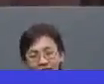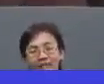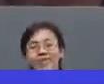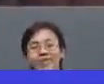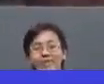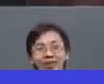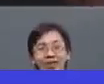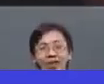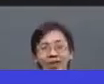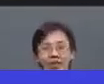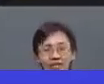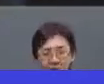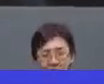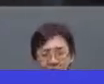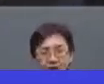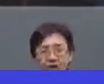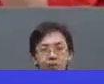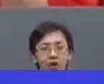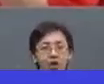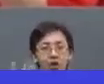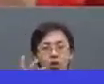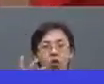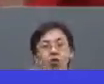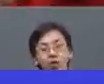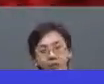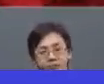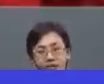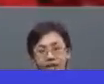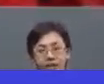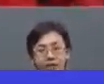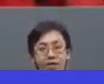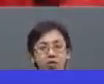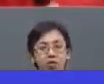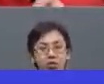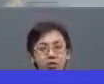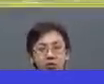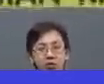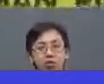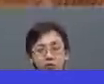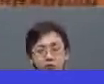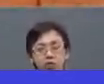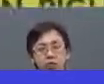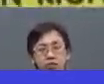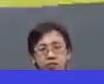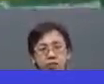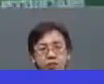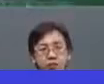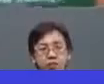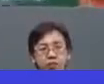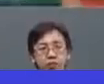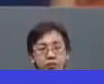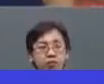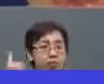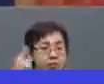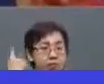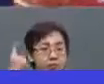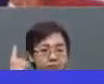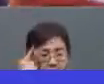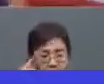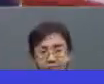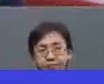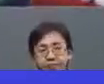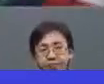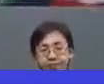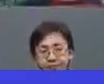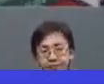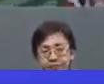ทางเศรษฐกิจอย่างมหาศาลนะครับพตทก็เร่งเล็งเห็นนะฮะโอกาสในการส่งเสริมการตลาดและสสัดส่วนนักท่องเที่ยว